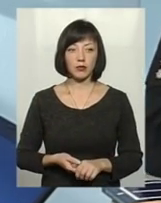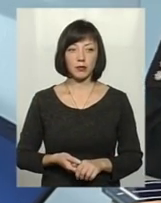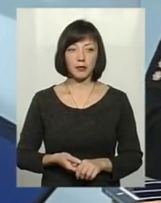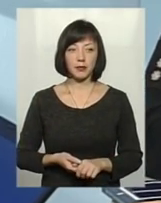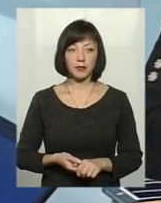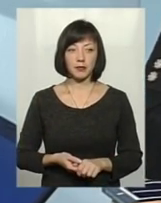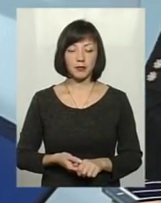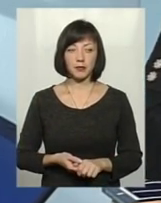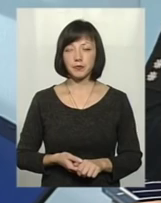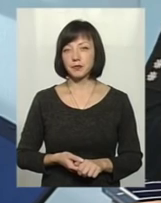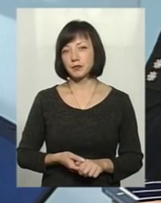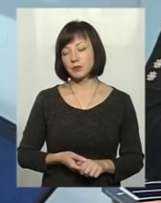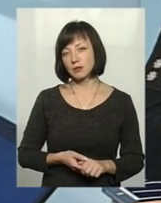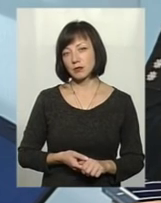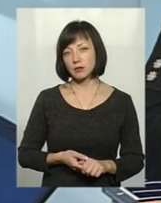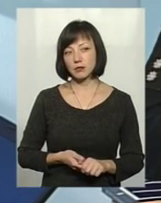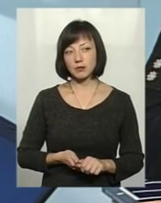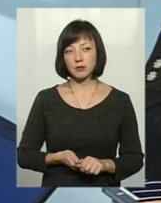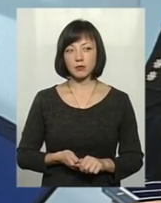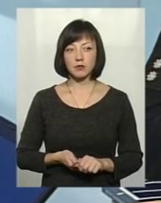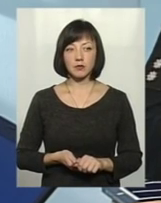звернення. Розумієте,